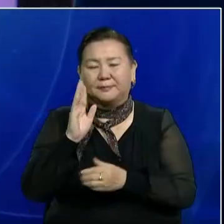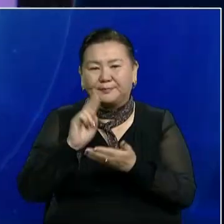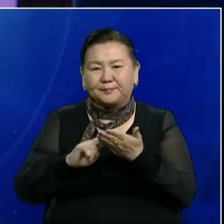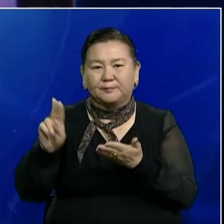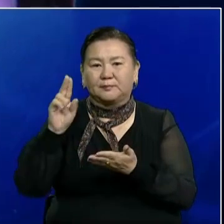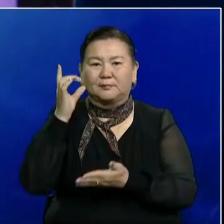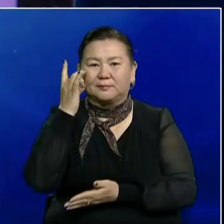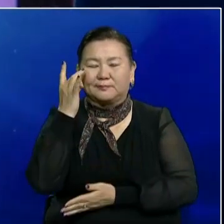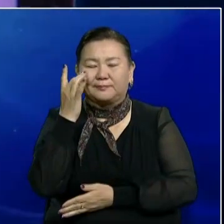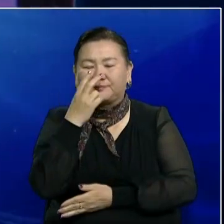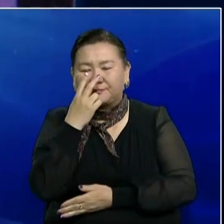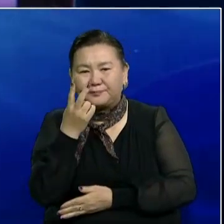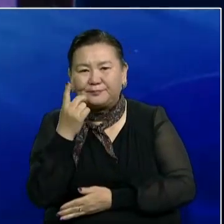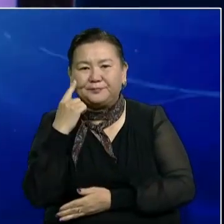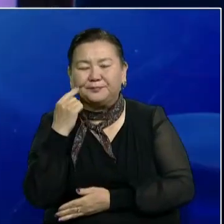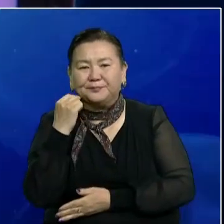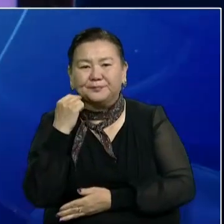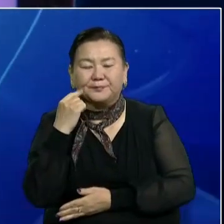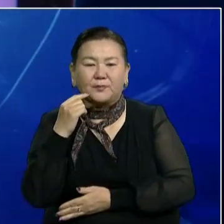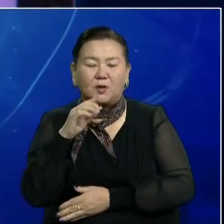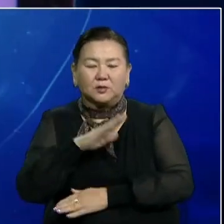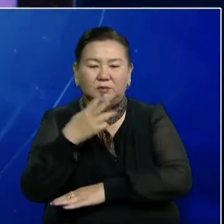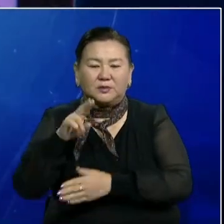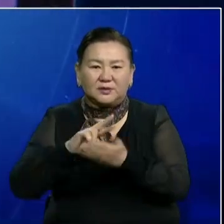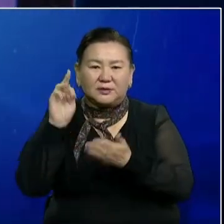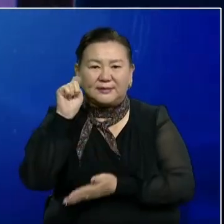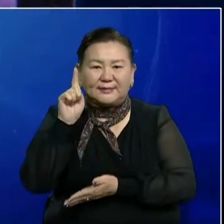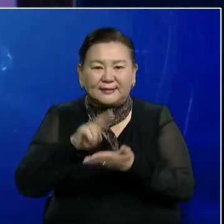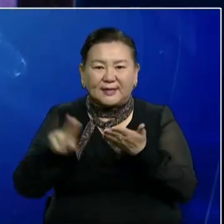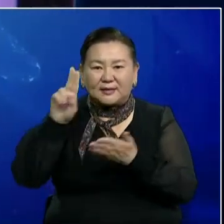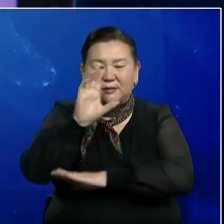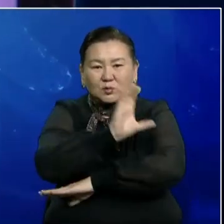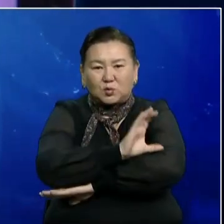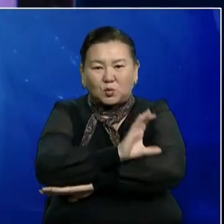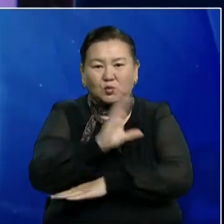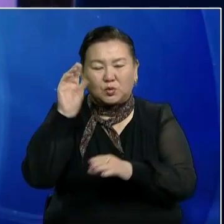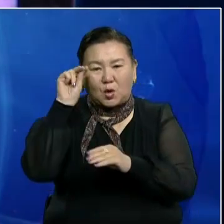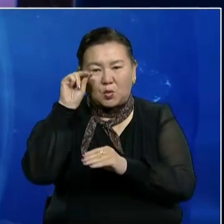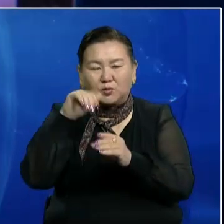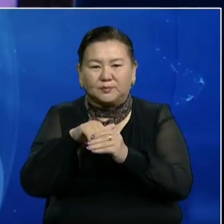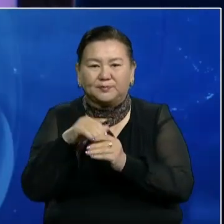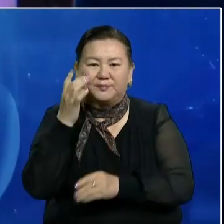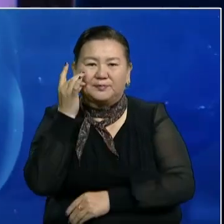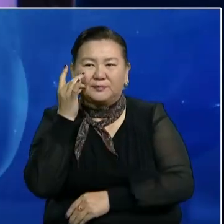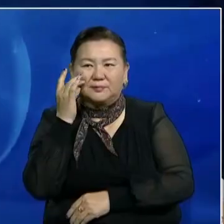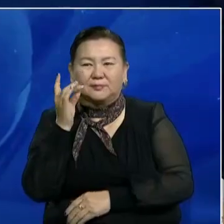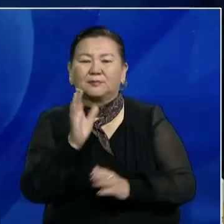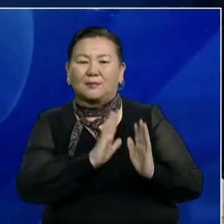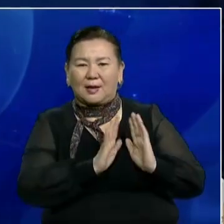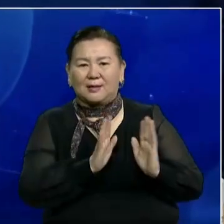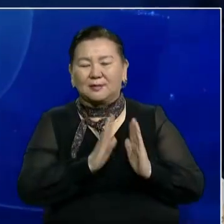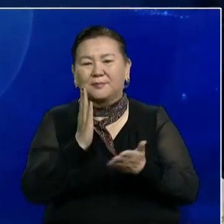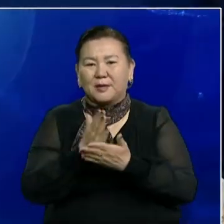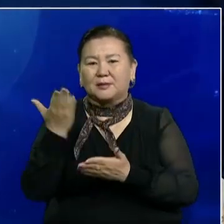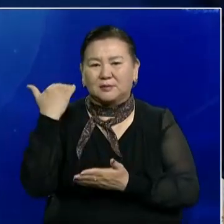яг энэ боломжийг хараад охтуудынхаа илүү их ихтэй сургуульд оруулъя. Боловсралтай болох бол эмэгтэй хүн одоо хэцүү гэдэг яг нэг тийм хандлага бол